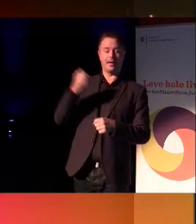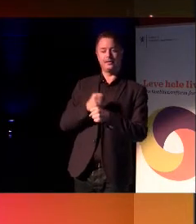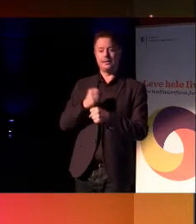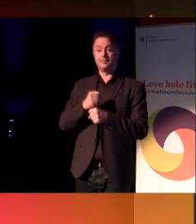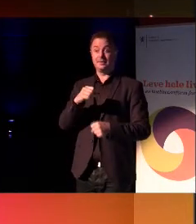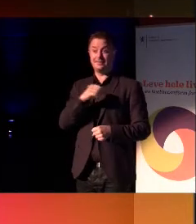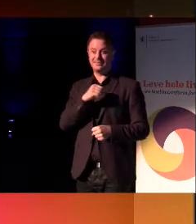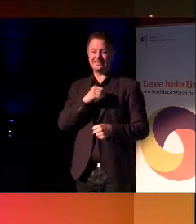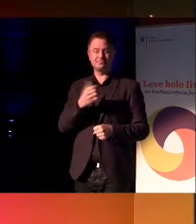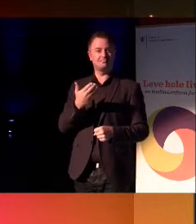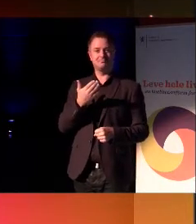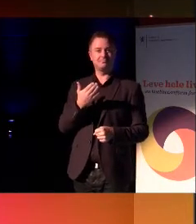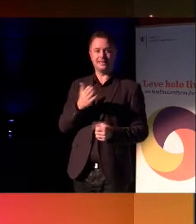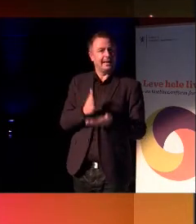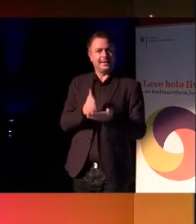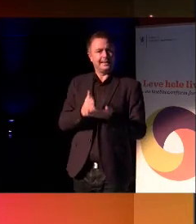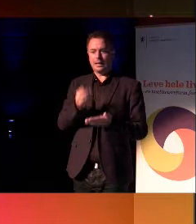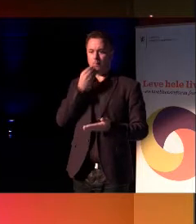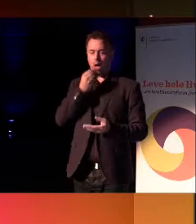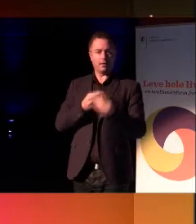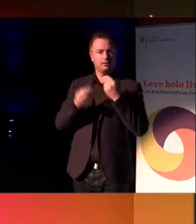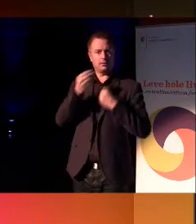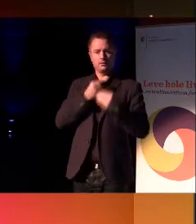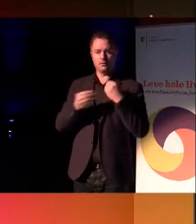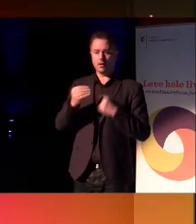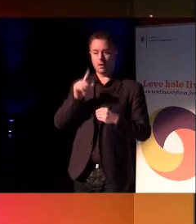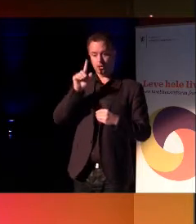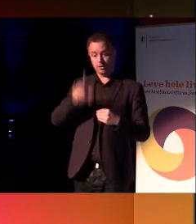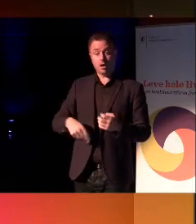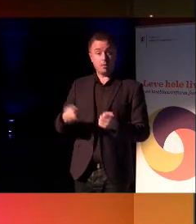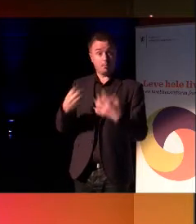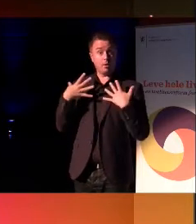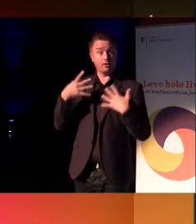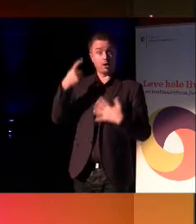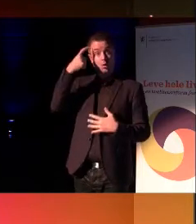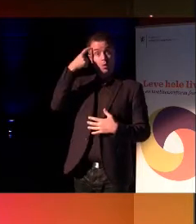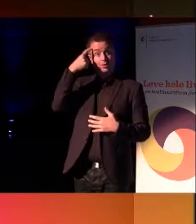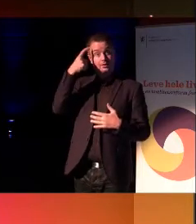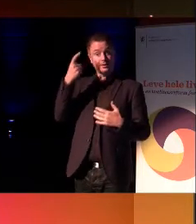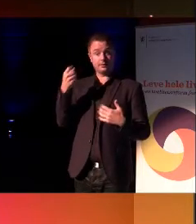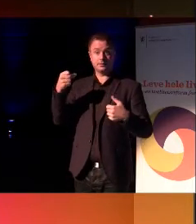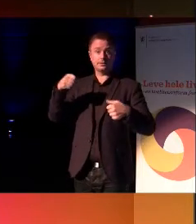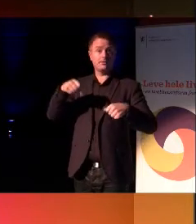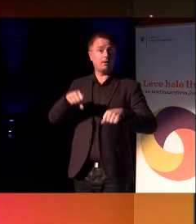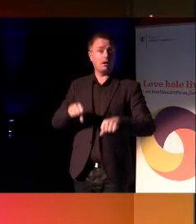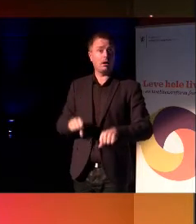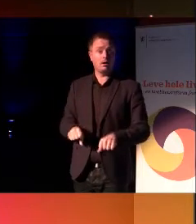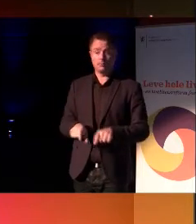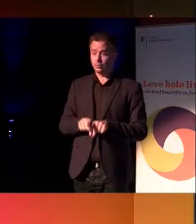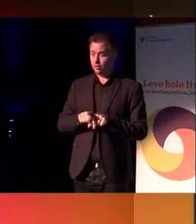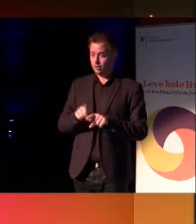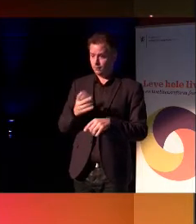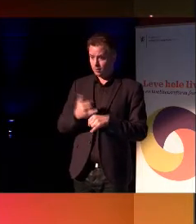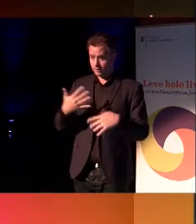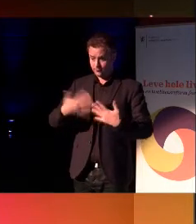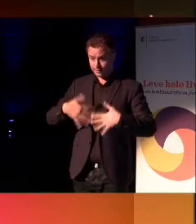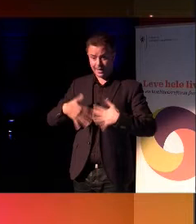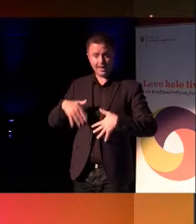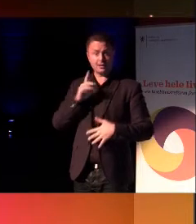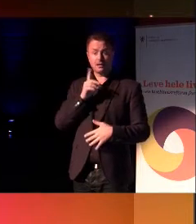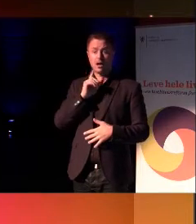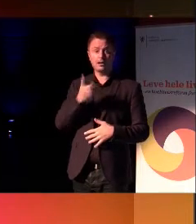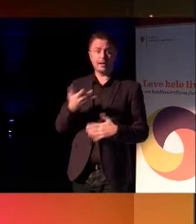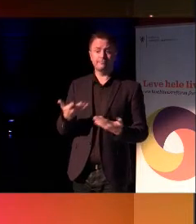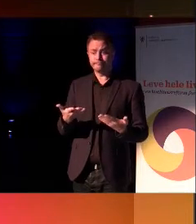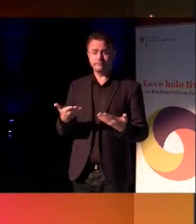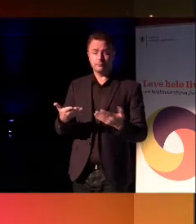Mange av dere er kjent med at det handler jo om at man blir kognitivt svekket. Da har man utfordringer med å fungere i dagliglivet. Og så kan det jo selvfølgelig